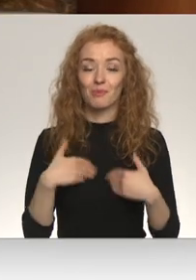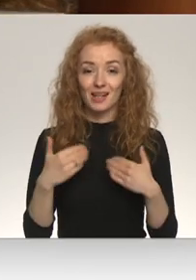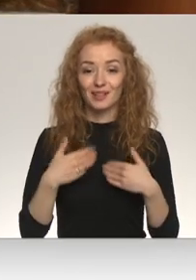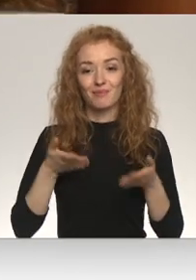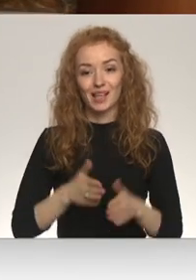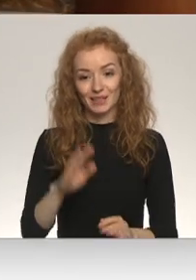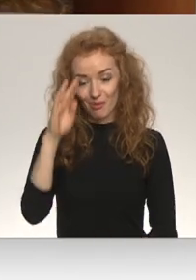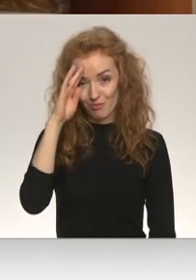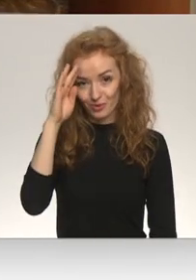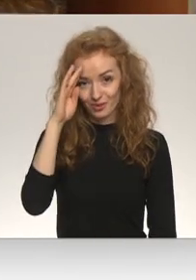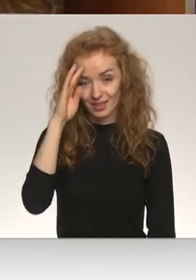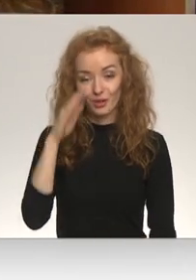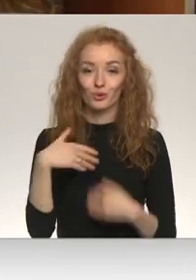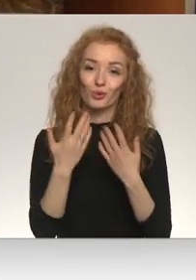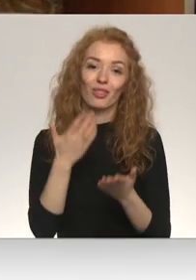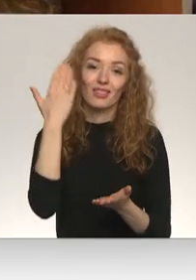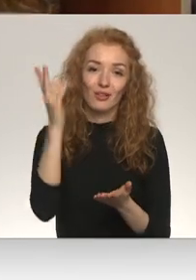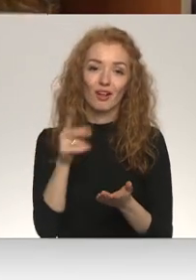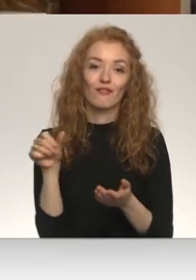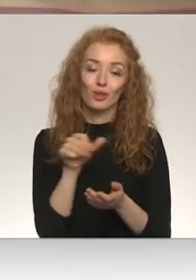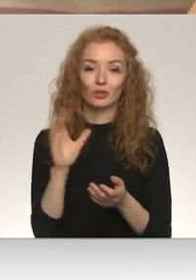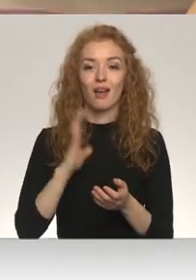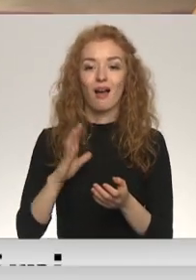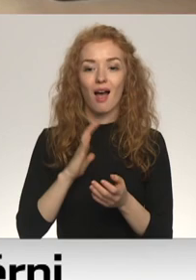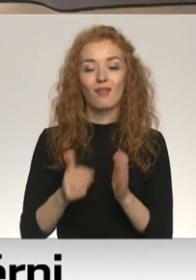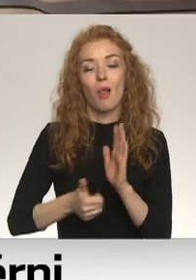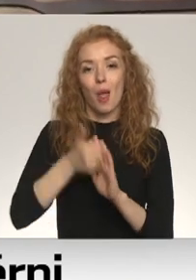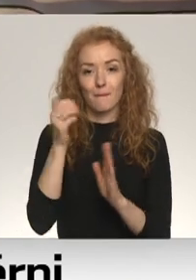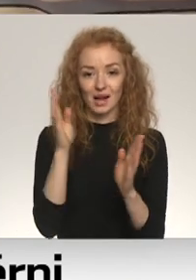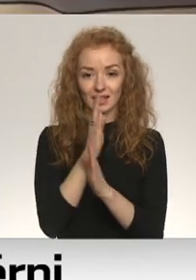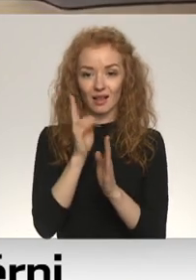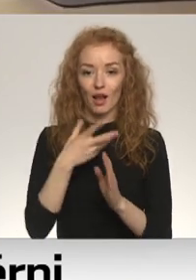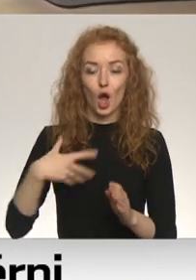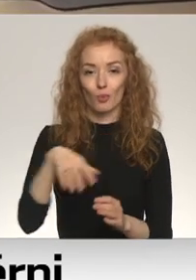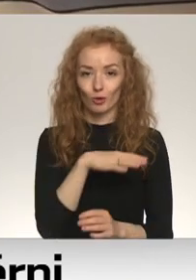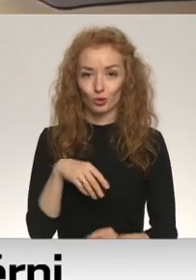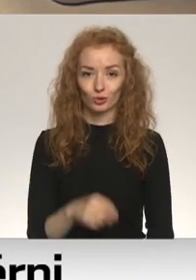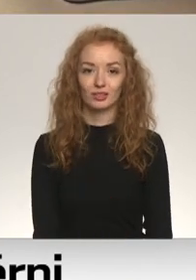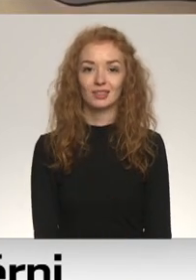piedzimis puisēns. Dod Dievs, ka viņu sagaida labāks liktenis, kā mums.